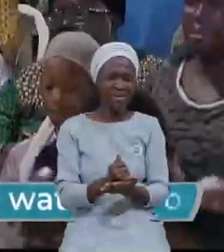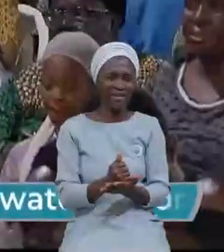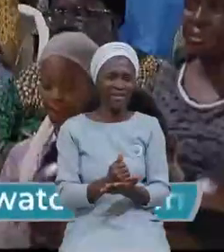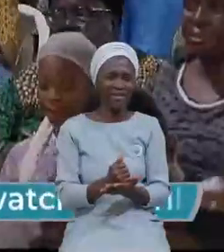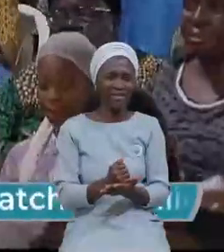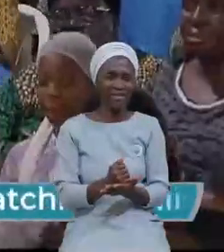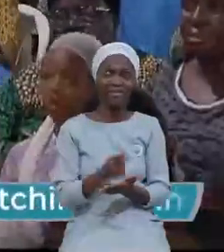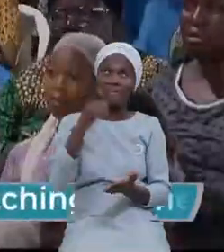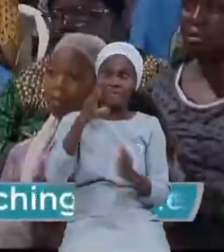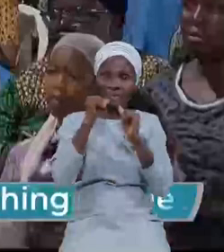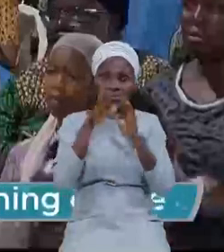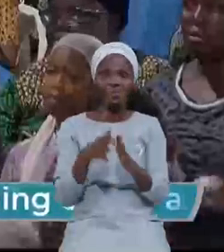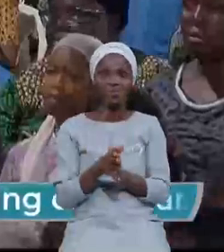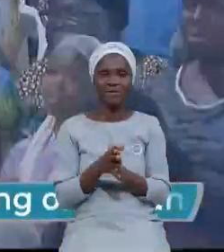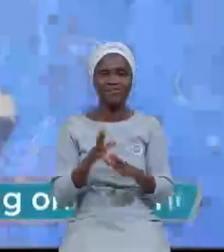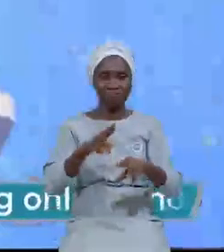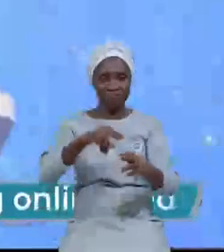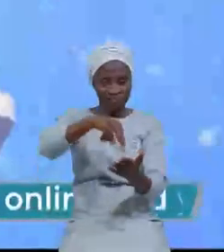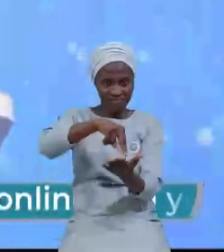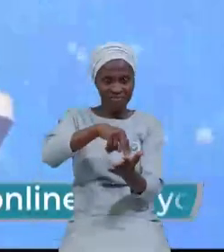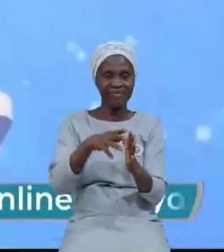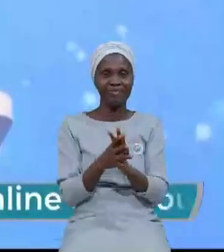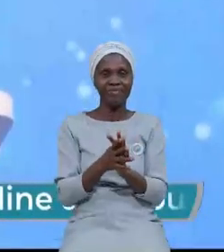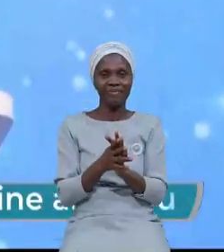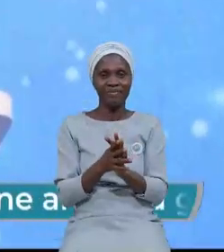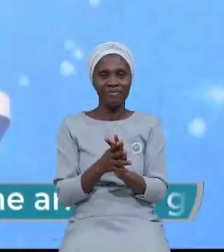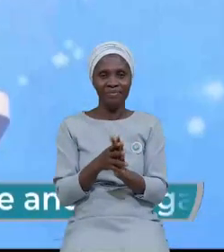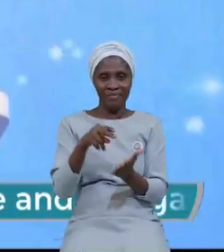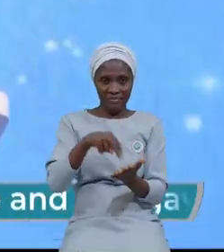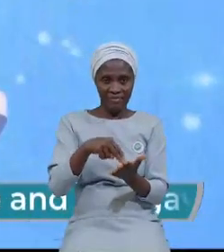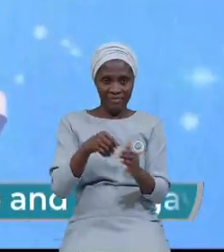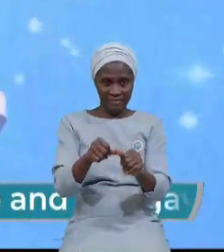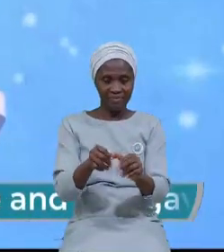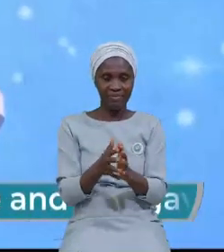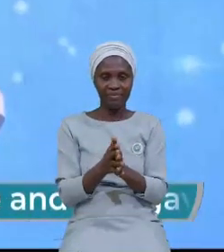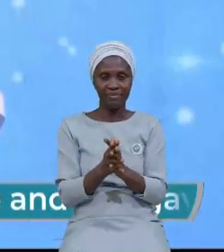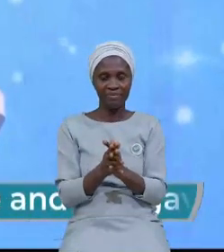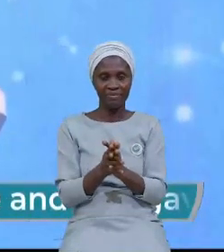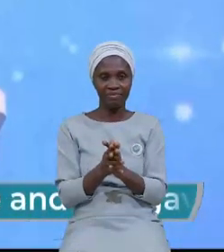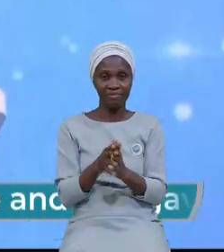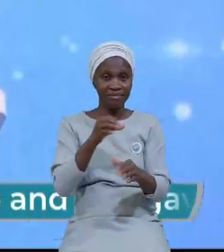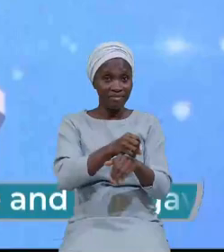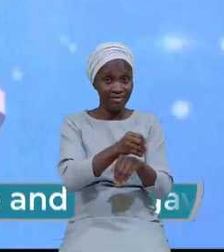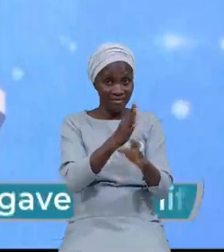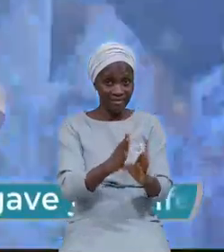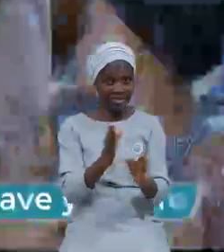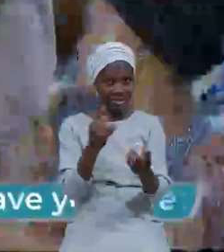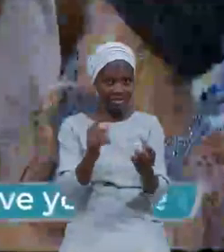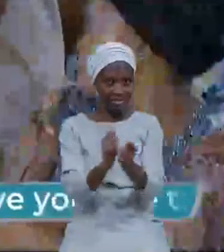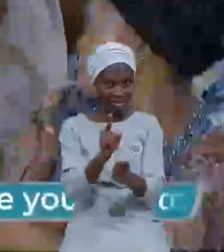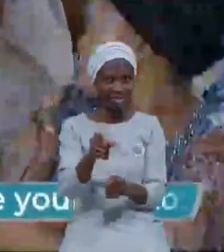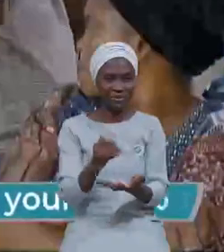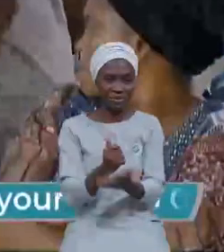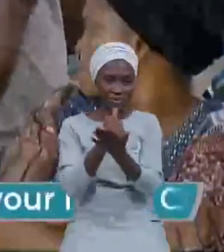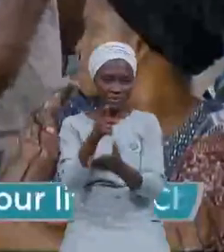d'assurance que Dieu vous bénisse toujours debout nos conseillers sont là ils vont vous